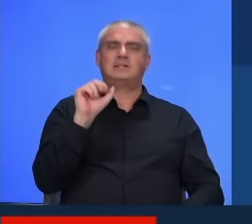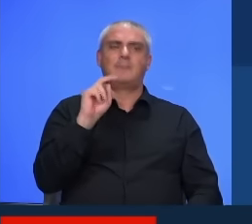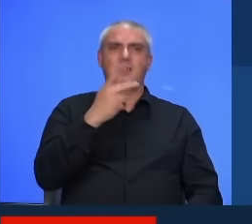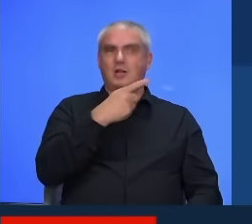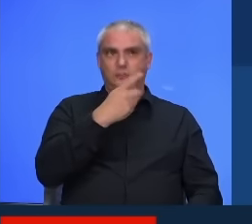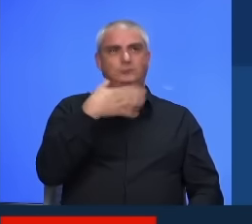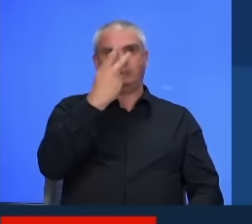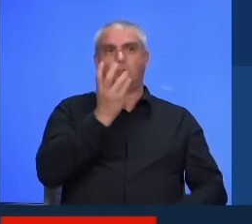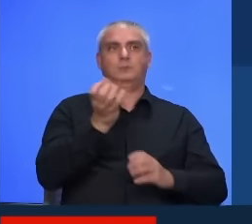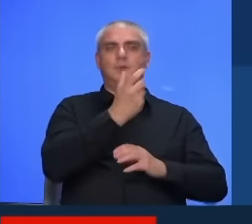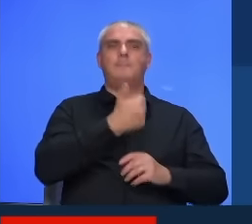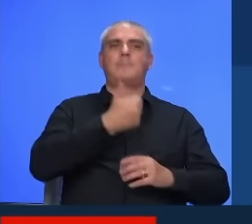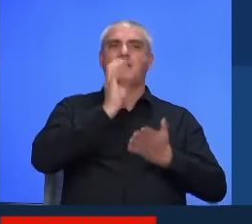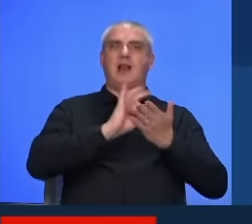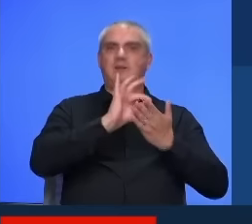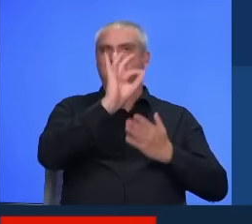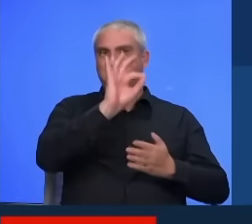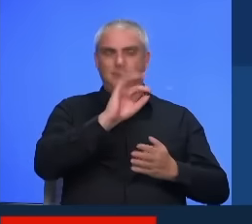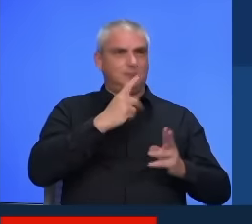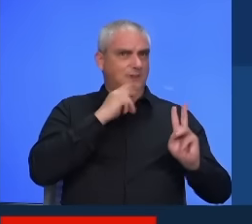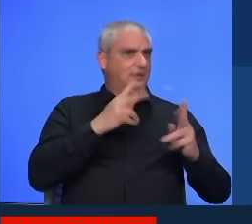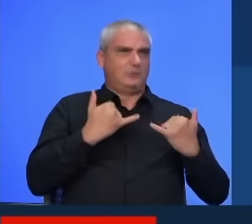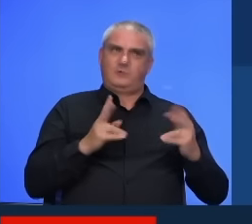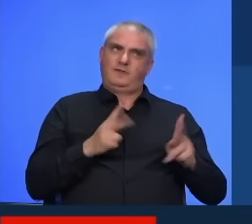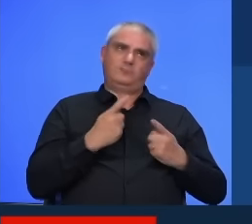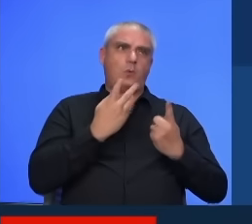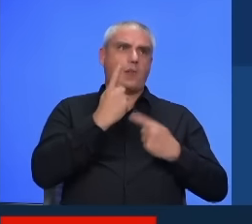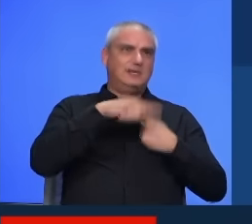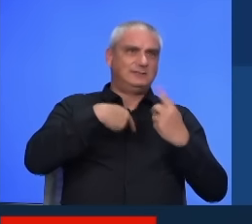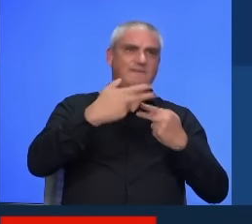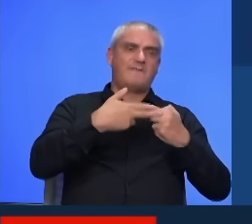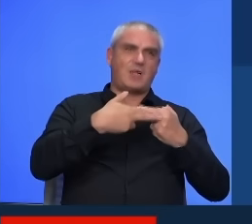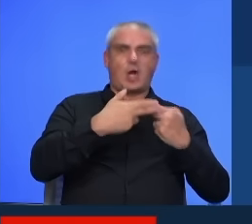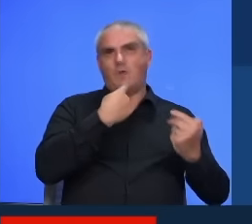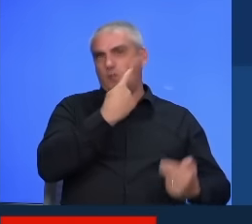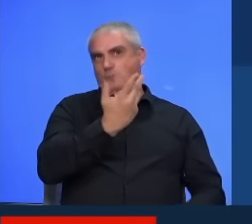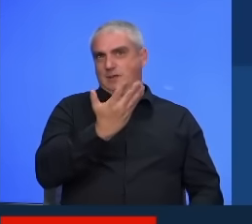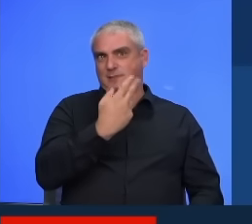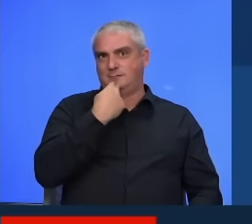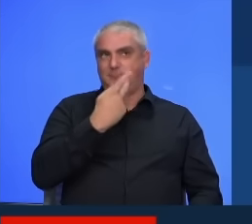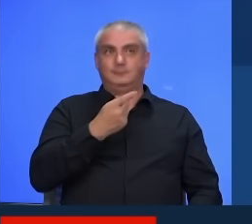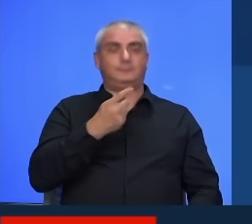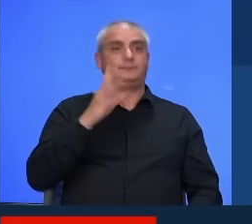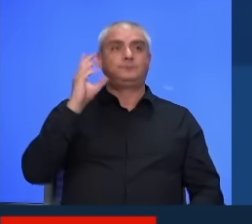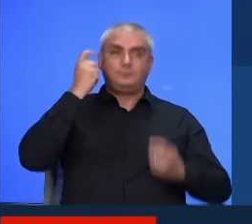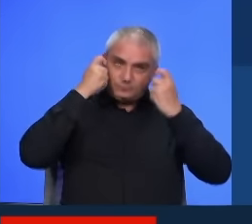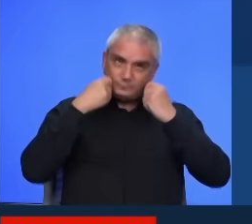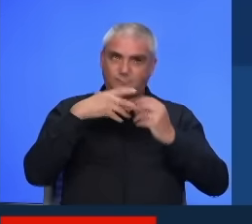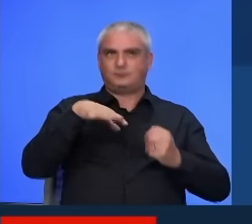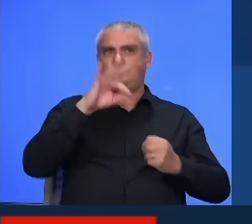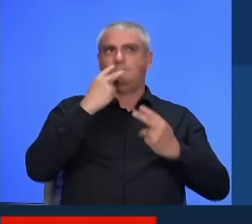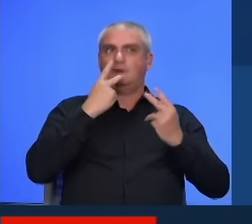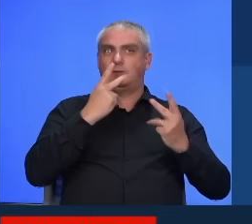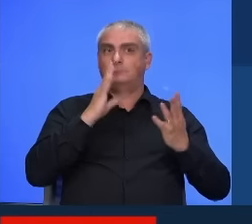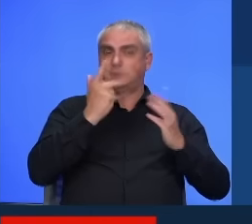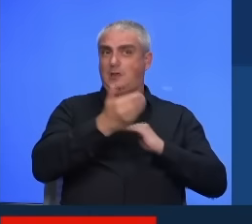לימים ימונה למנכ״ל המשרד. אי אפשר עכשיו, אולי בסבב הקרוב, עונה איילה בן גביר. ודורפמן מוצא את הפתרון.